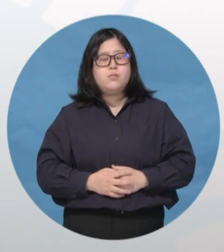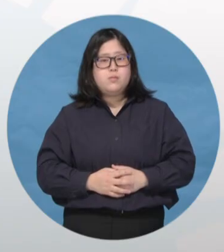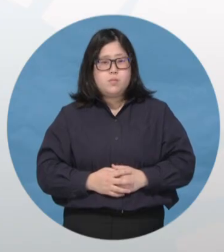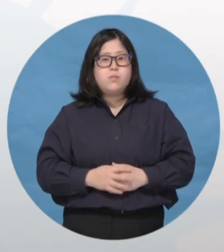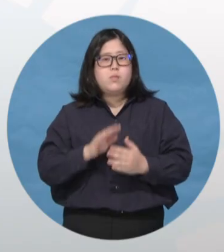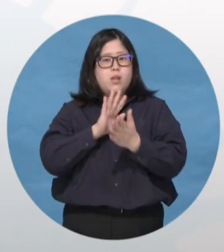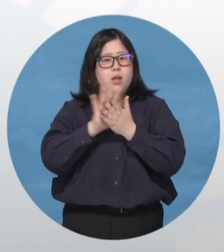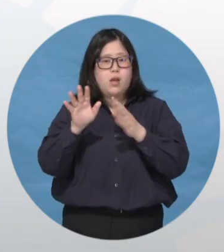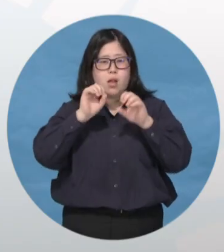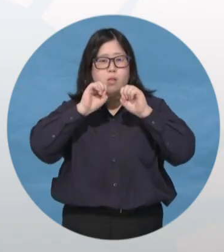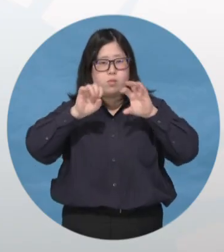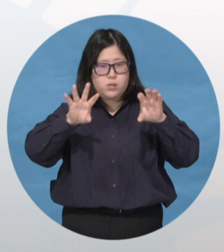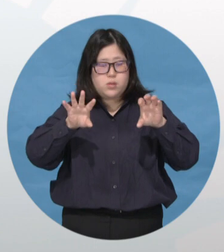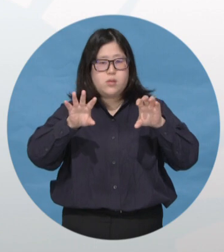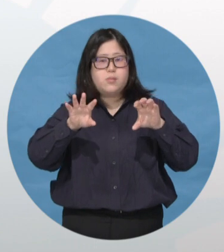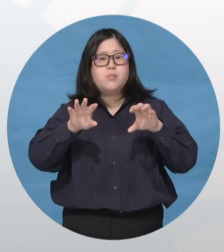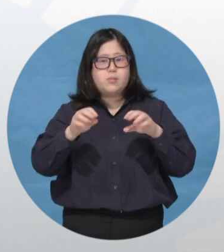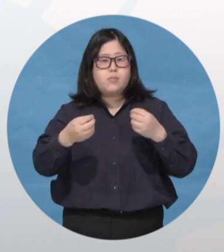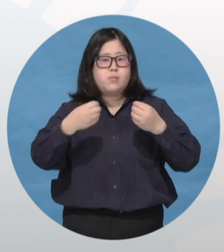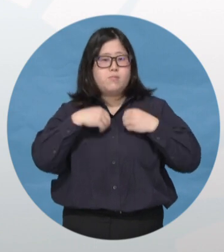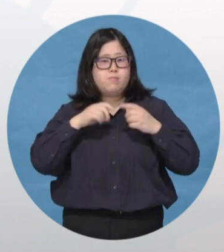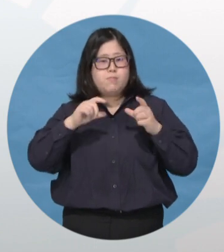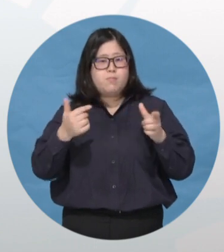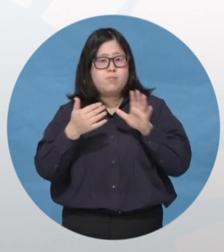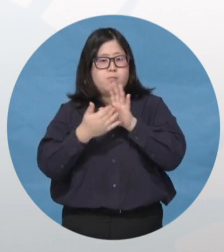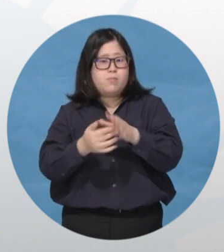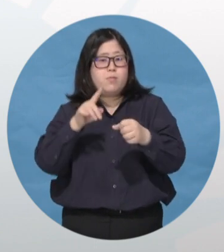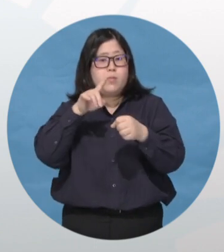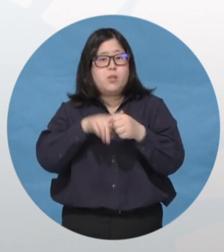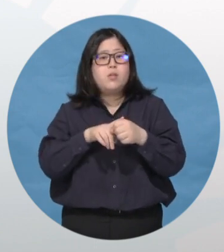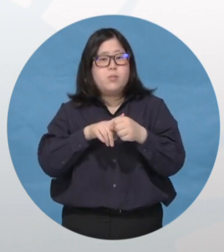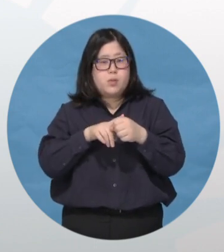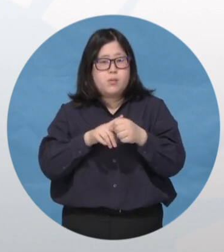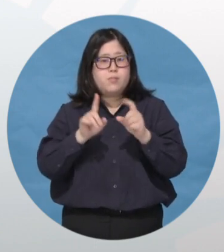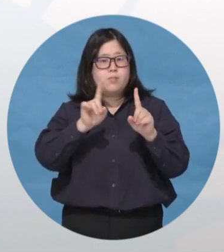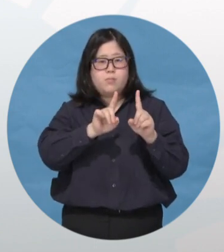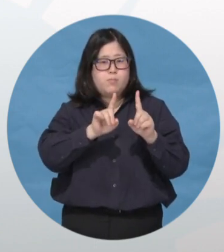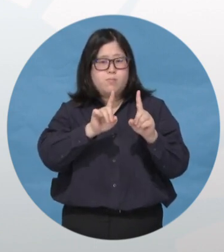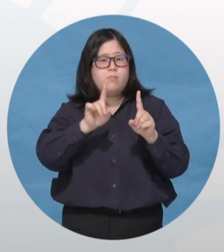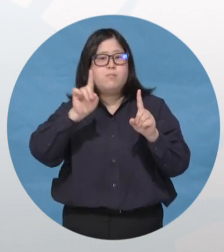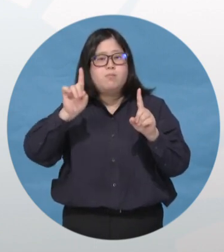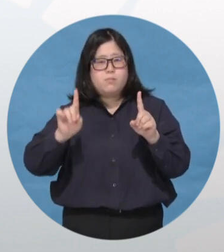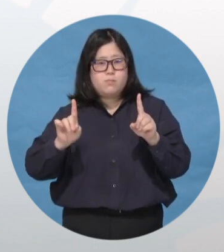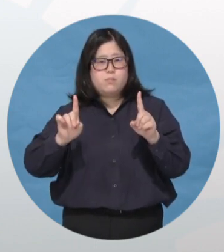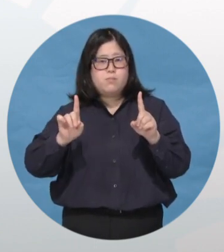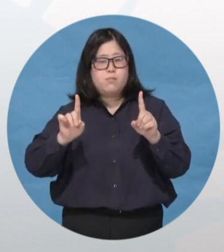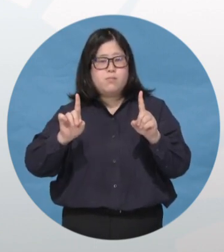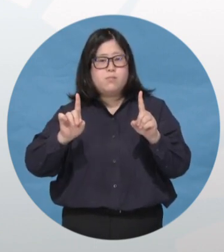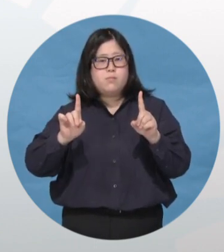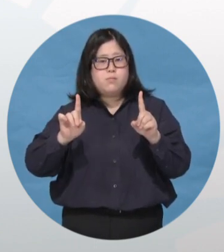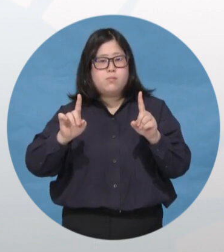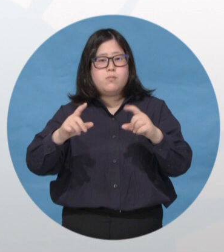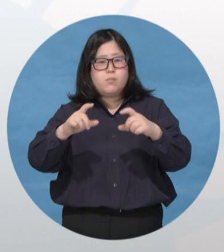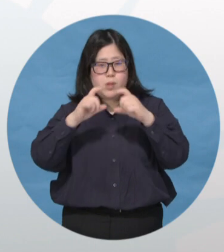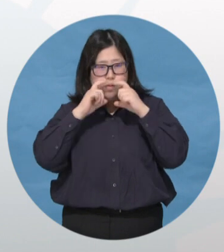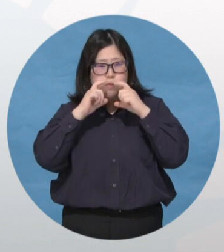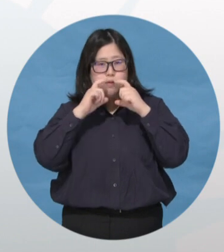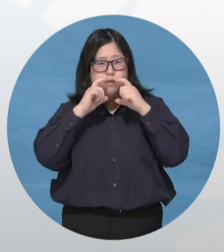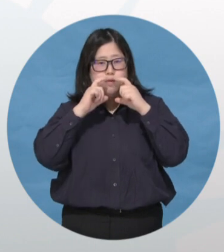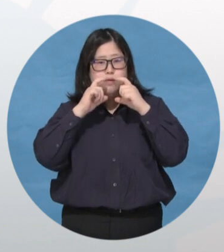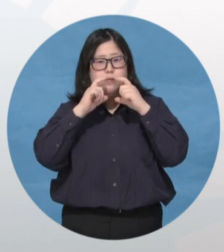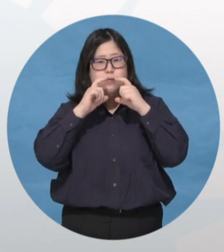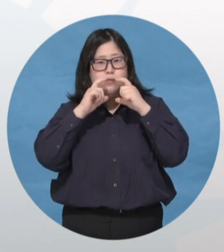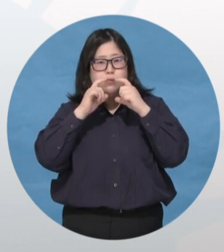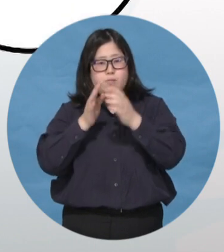県からのお知らせです。感染の拡大を防ぐために人との間隔はできるだけ空ける。マスクの着